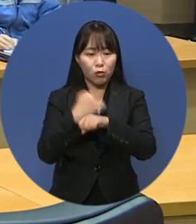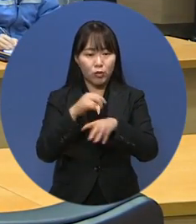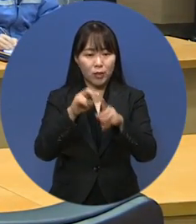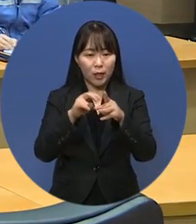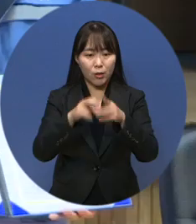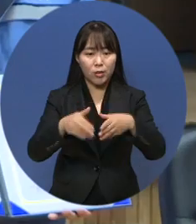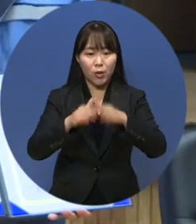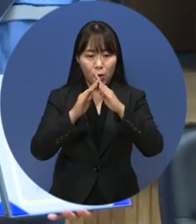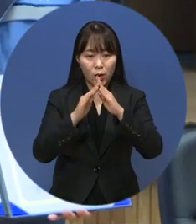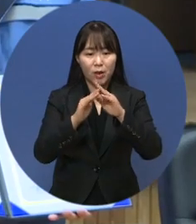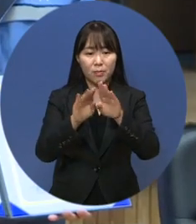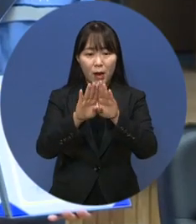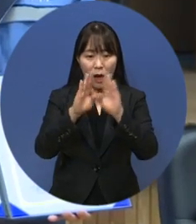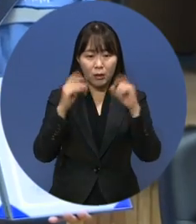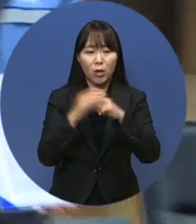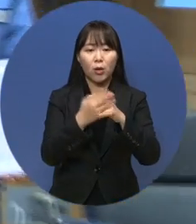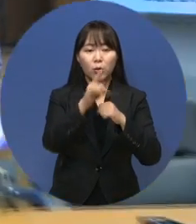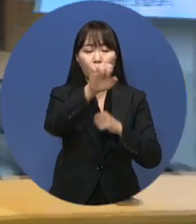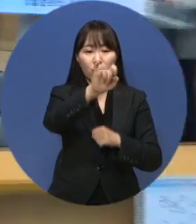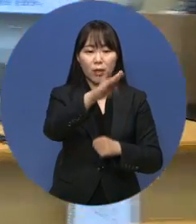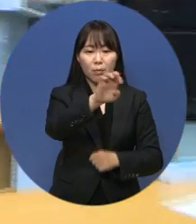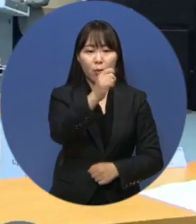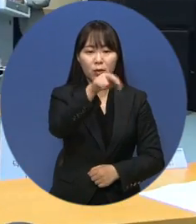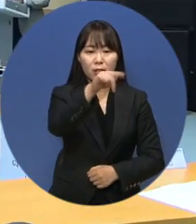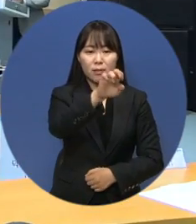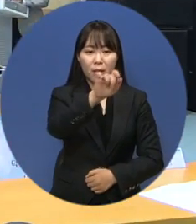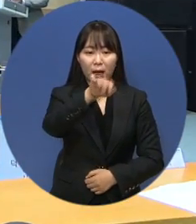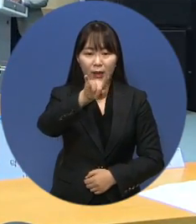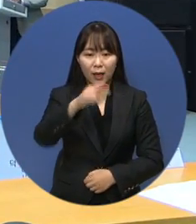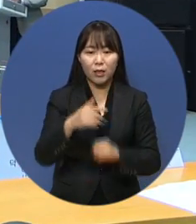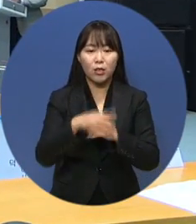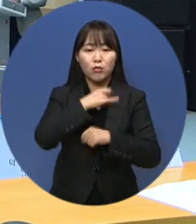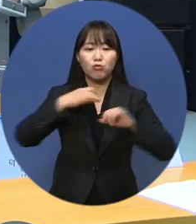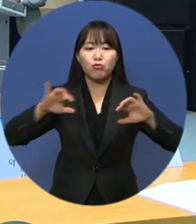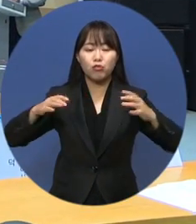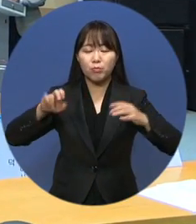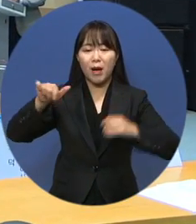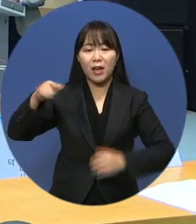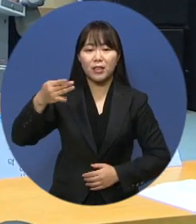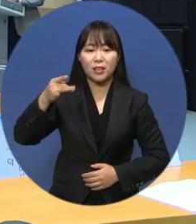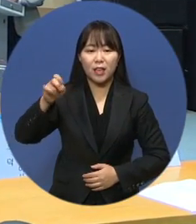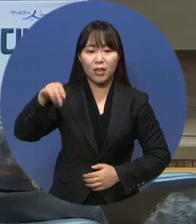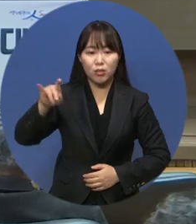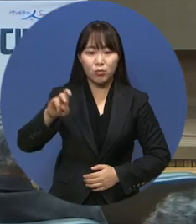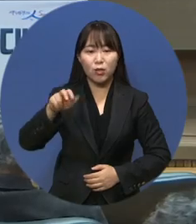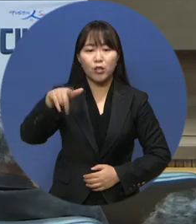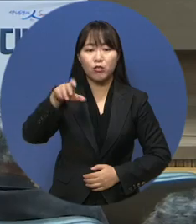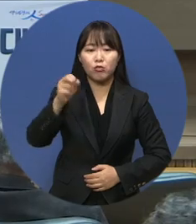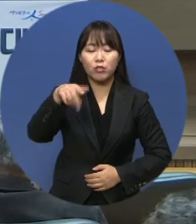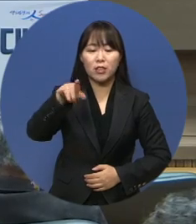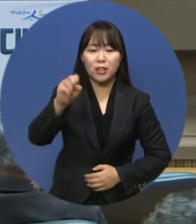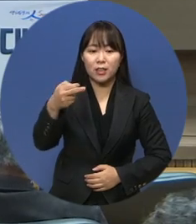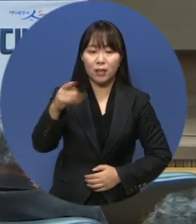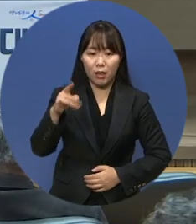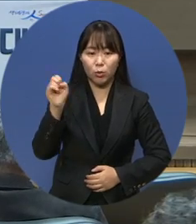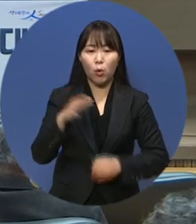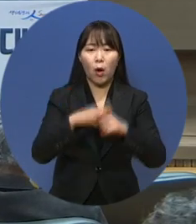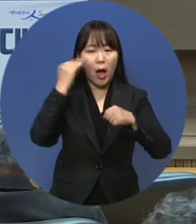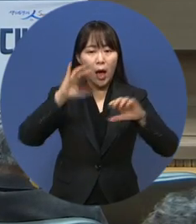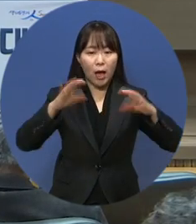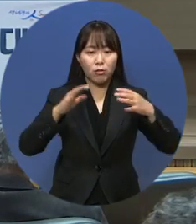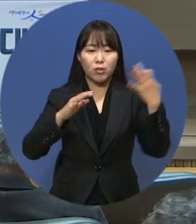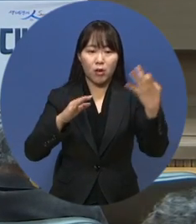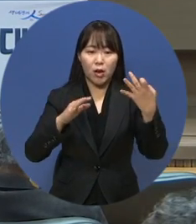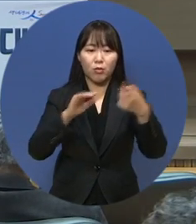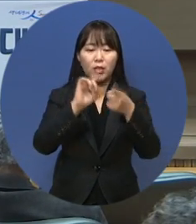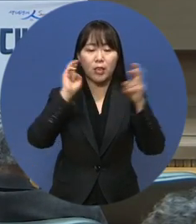갖고 독일 폭스바겐과 중국 마그네슘 연구기관인 충칭대 그리고 국내 14개 기업과의